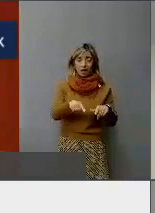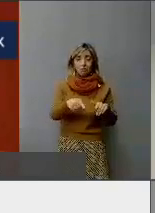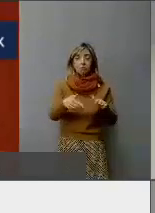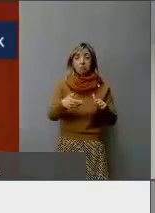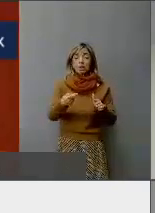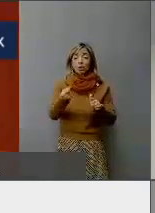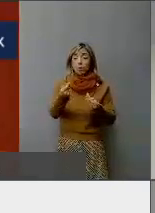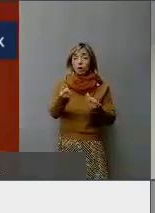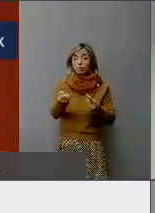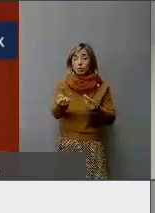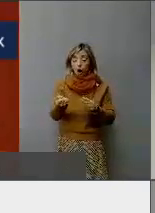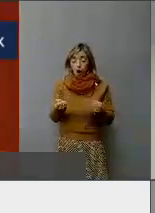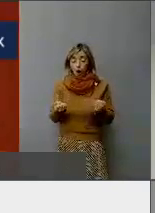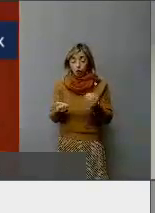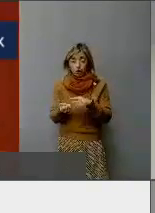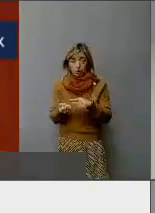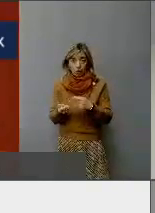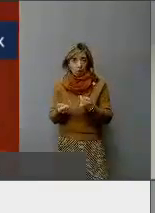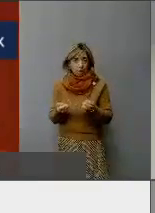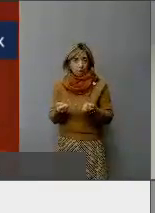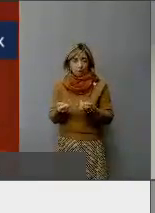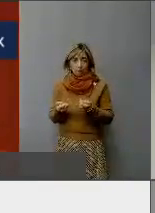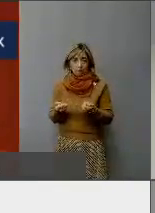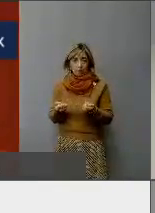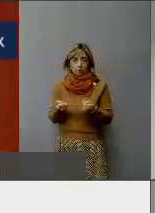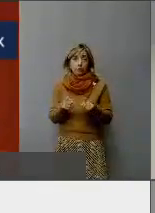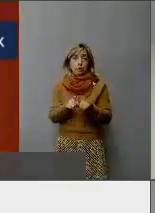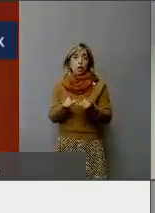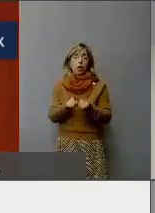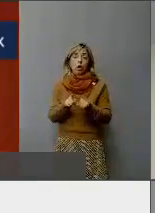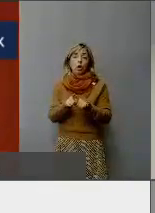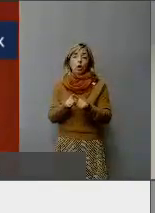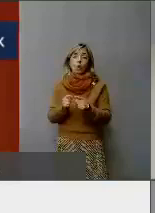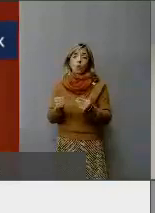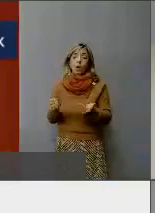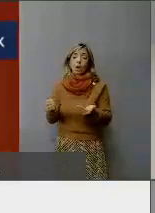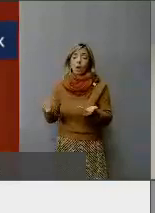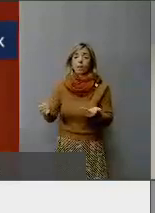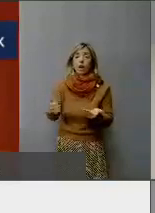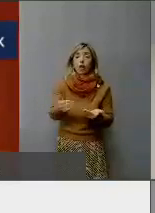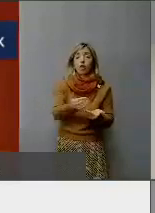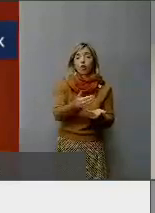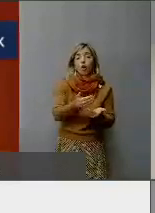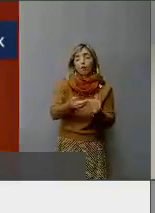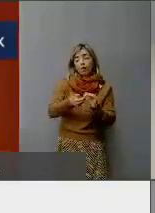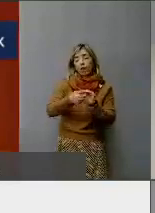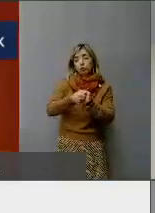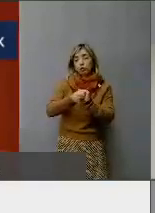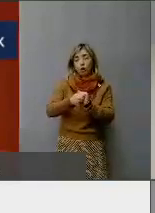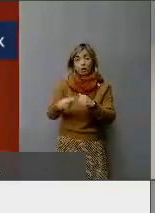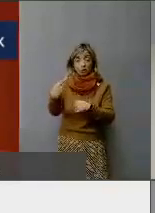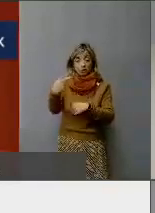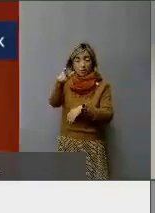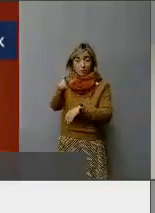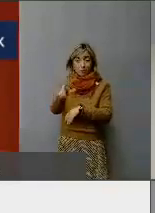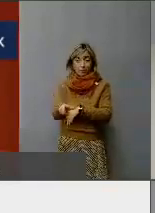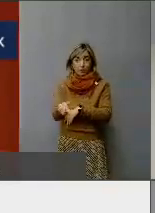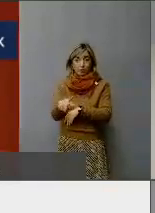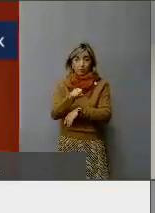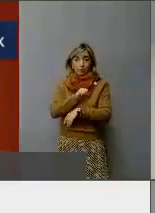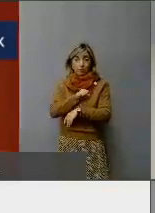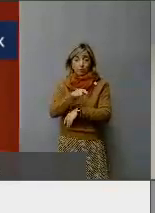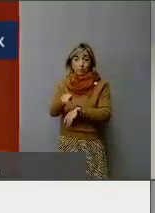raccolta fatta di solidarietà verso la povera persona che aveva aveva avuto